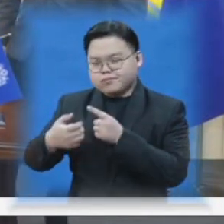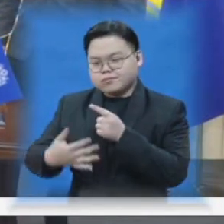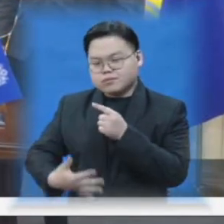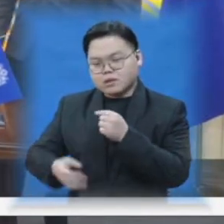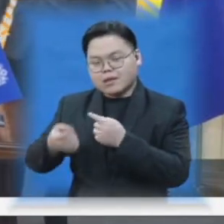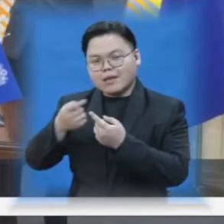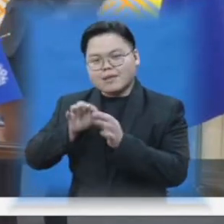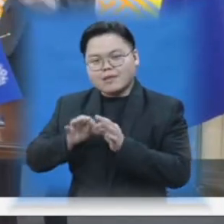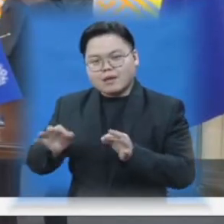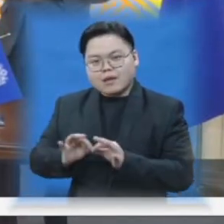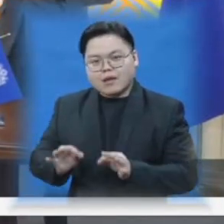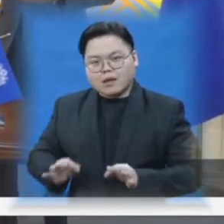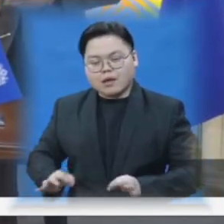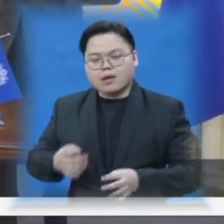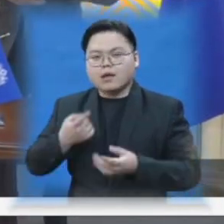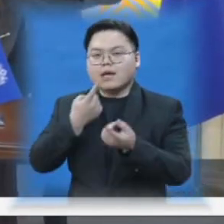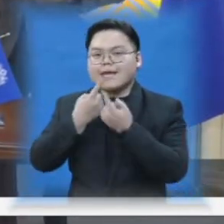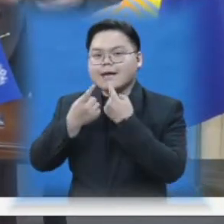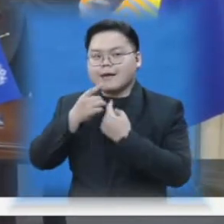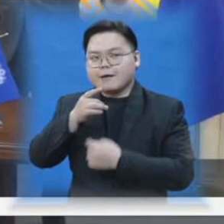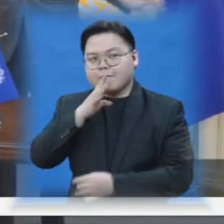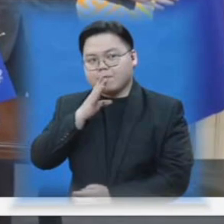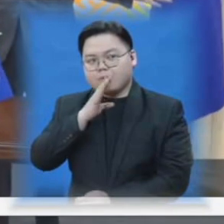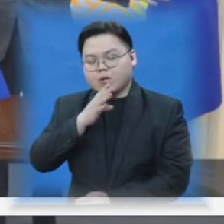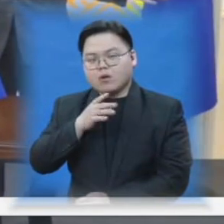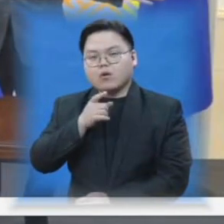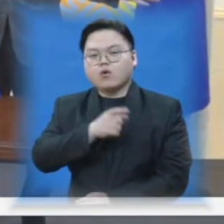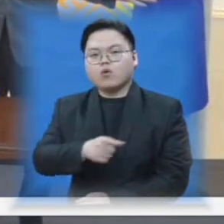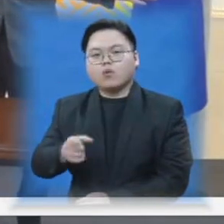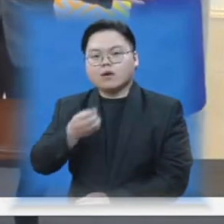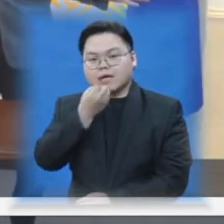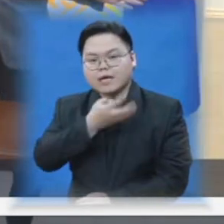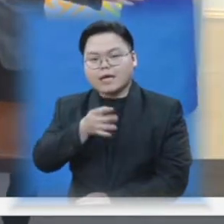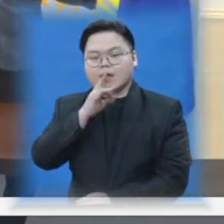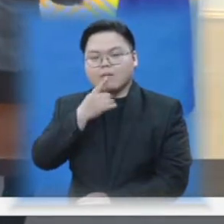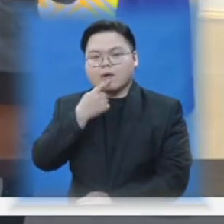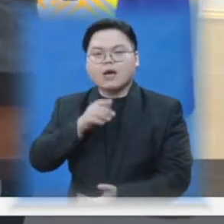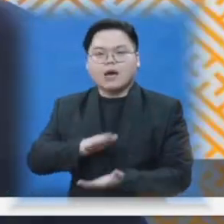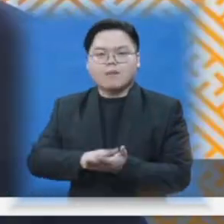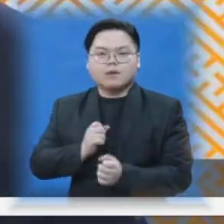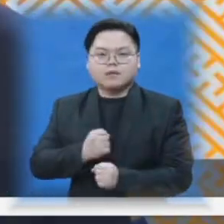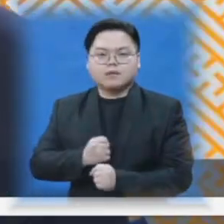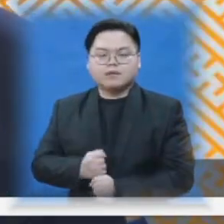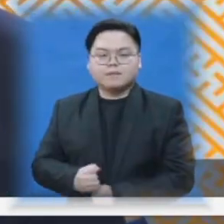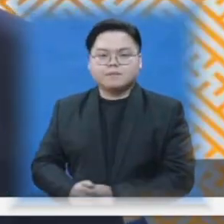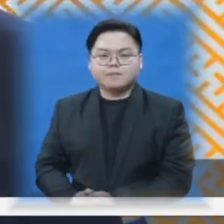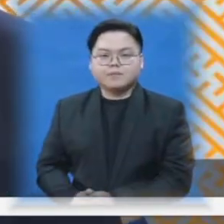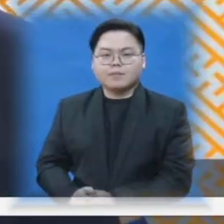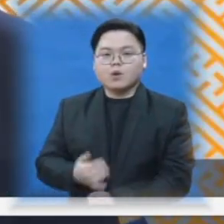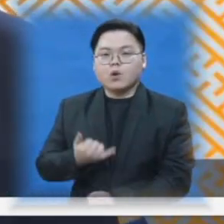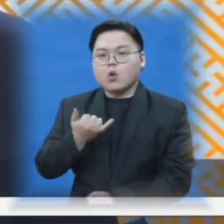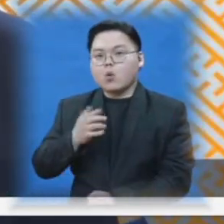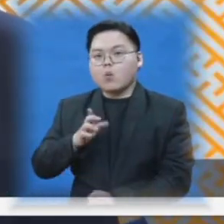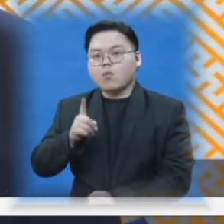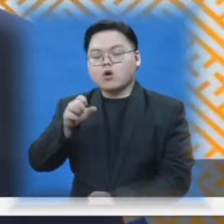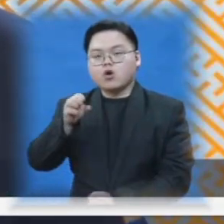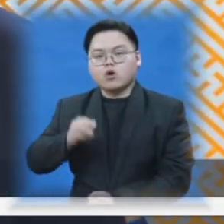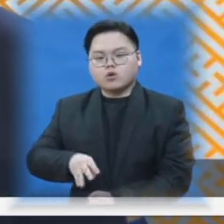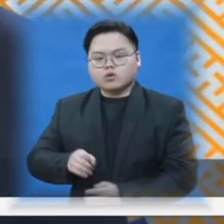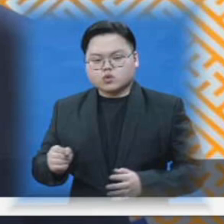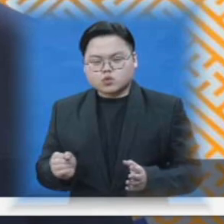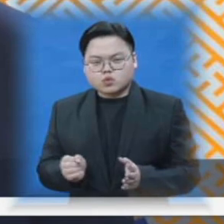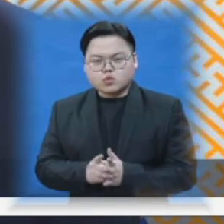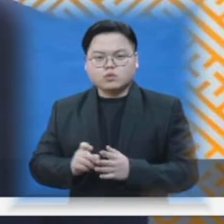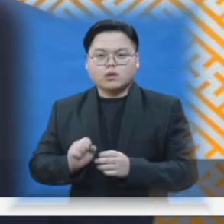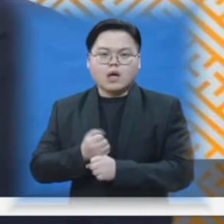мэдээллийг бол одоо олон төмөндөө бас өргөхээр бас тохиролцоод ингээд явж байна. За нийс Улаанбаатар бол онцгой одоо бас чухал үүрэгтэй